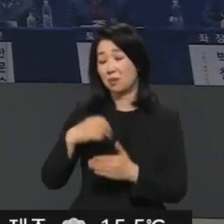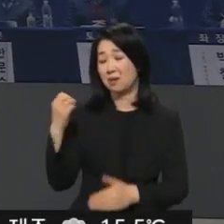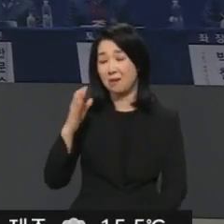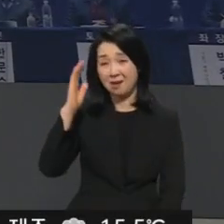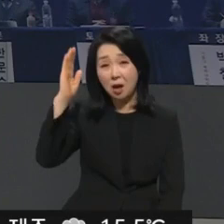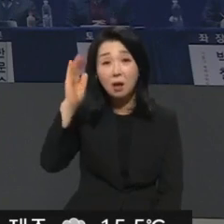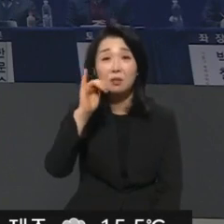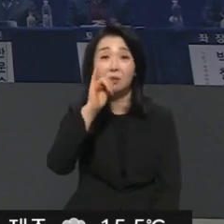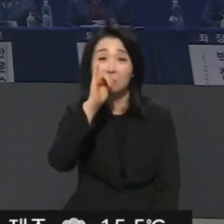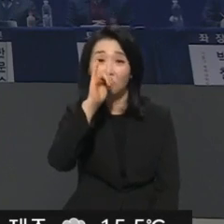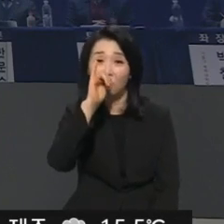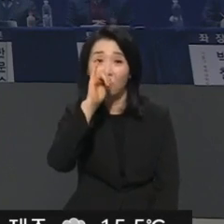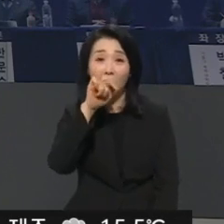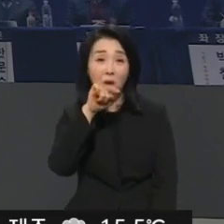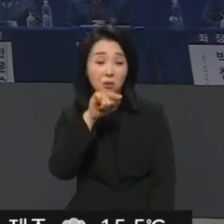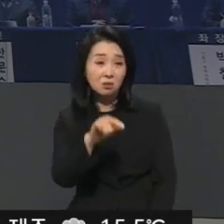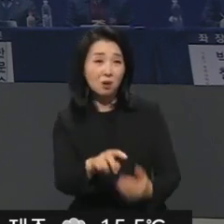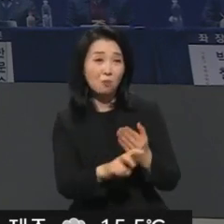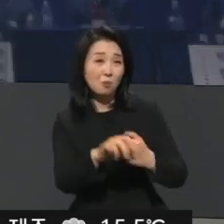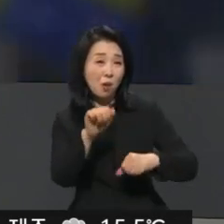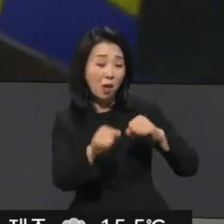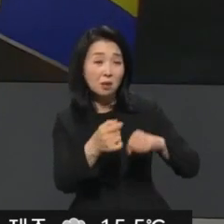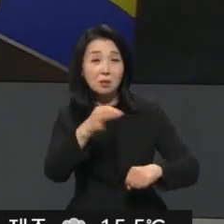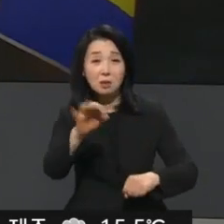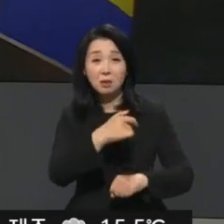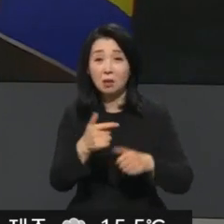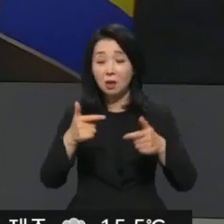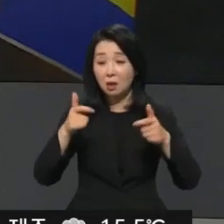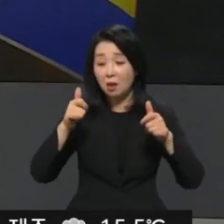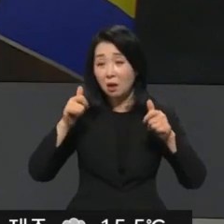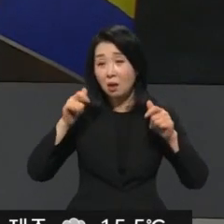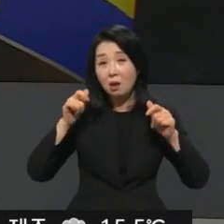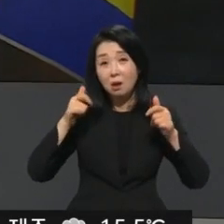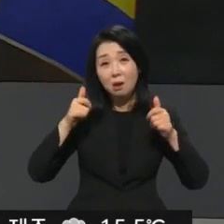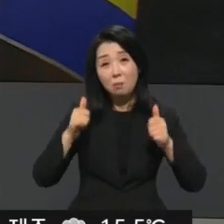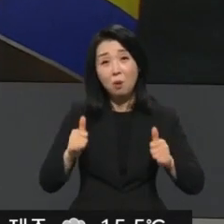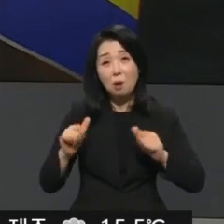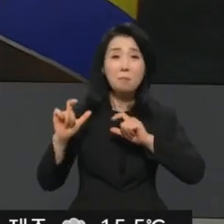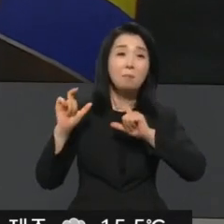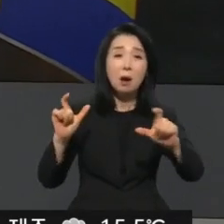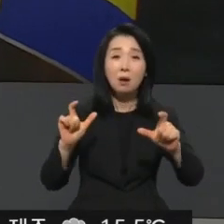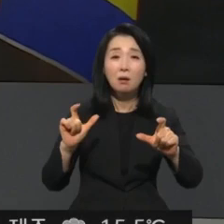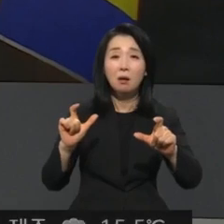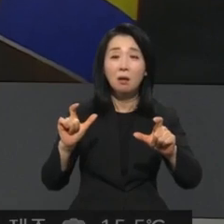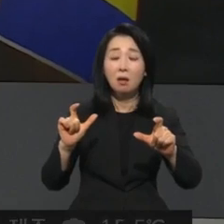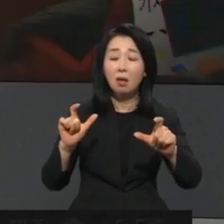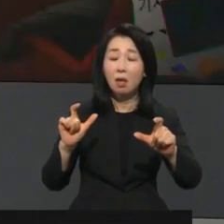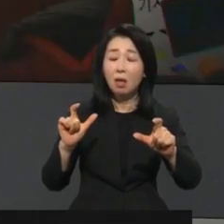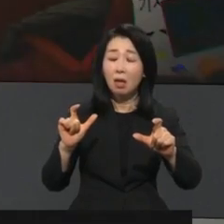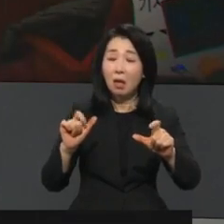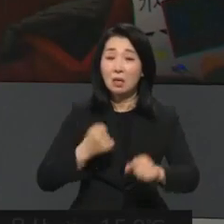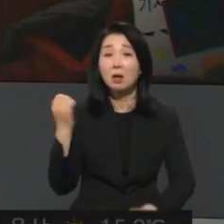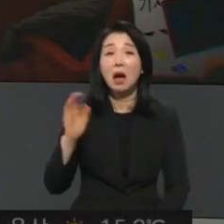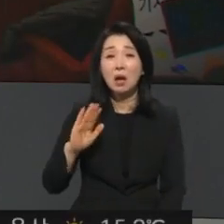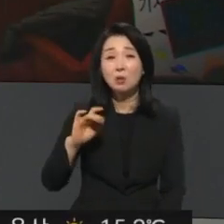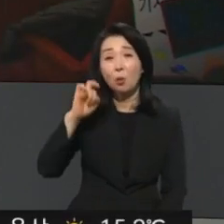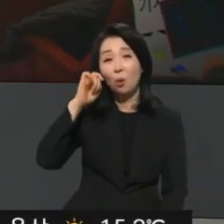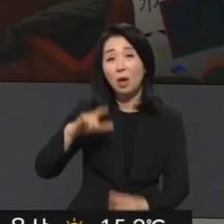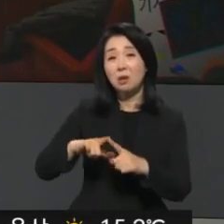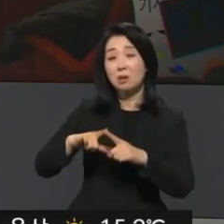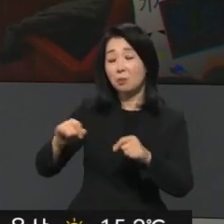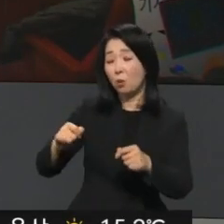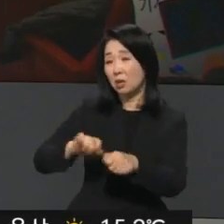강조하는데요 이렇게 되면 불법행위인정한 대법원 판결에 따른 이행이 아닌 일본의 자발적 참여라는